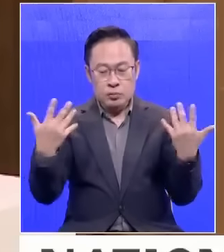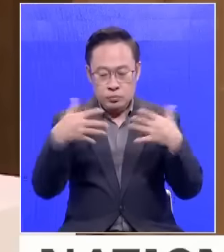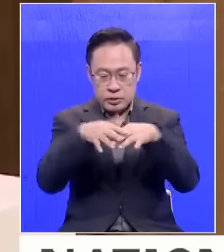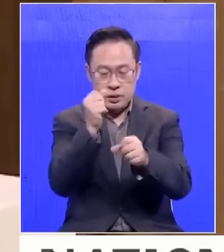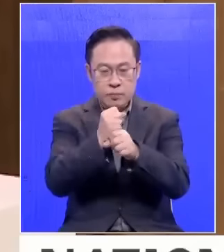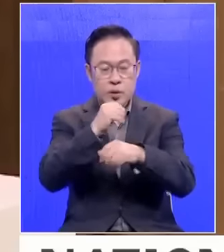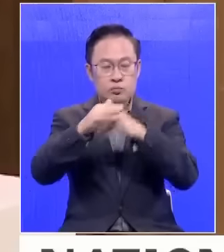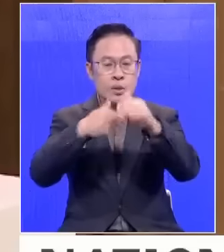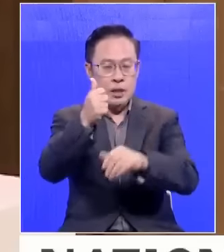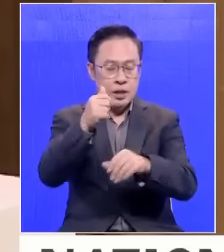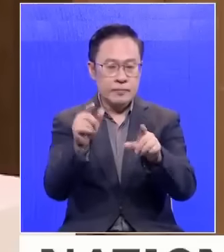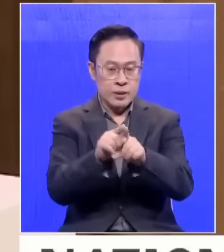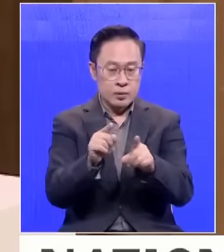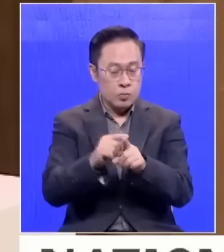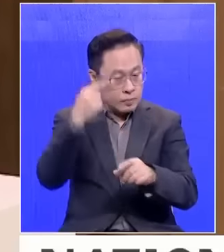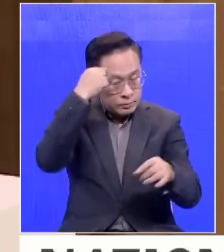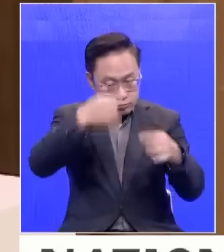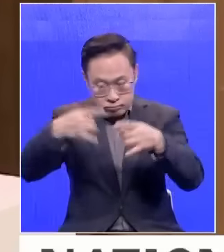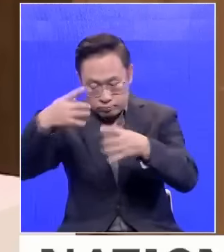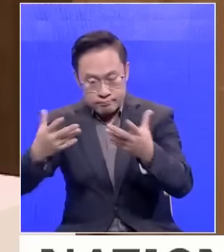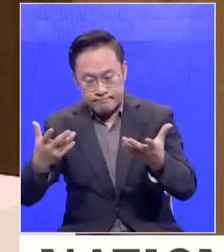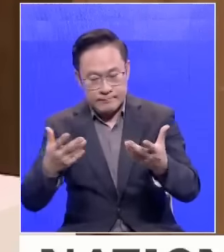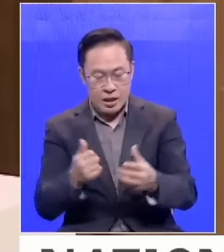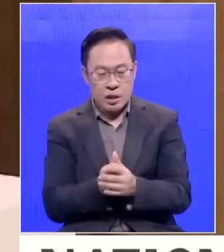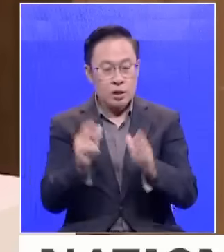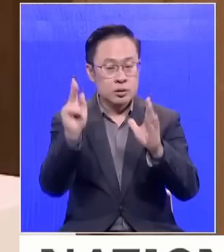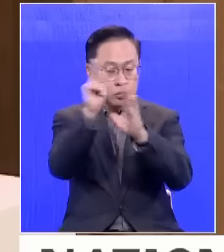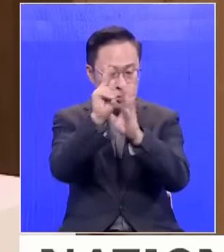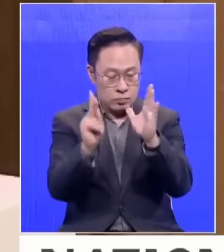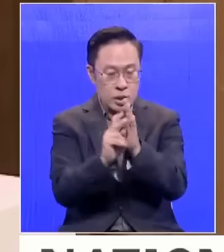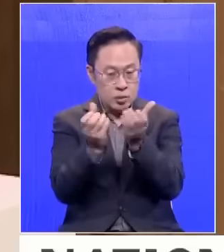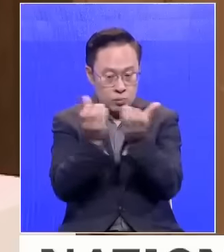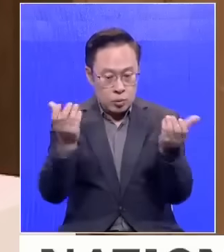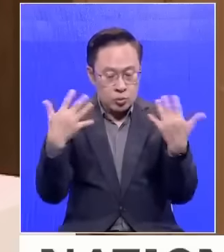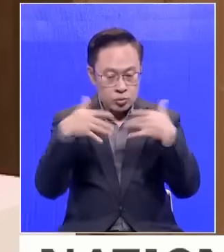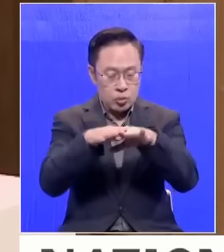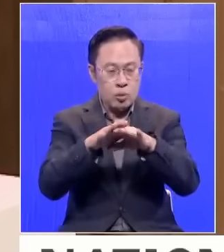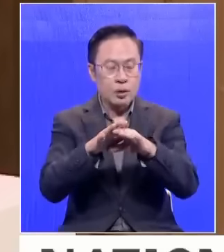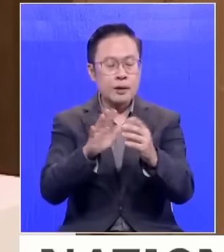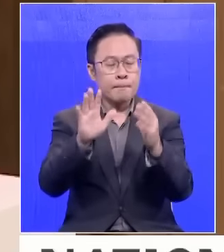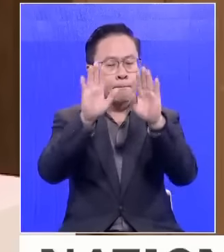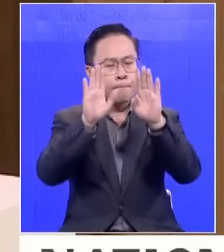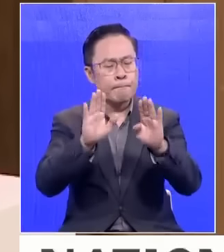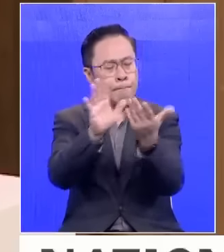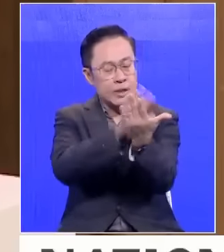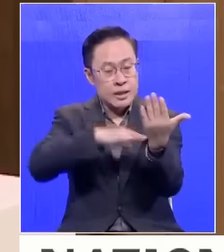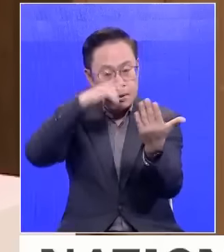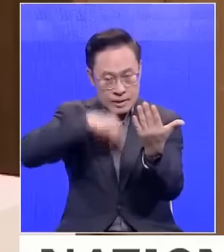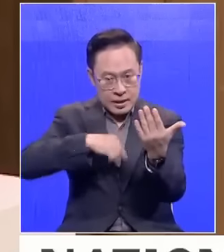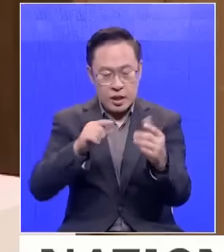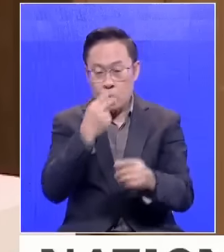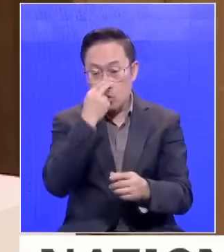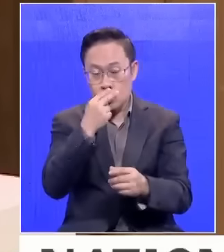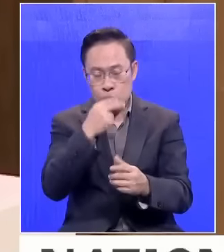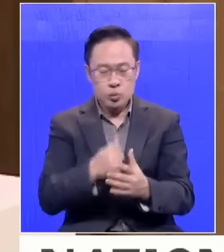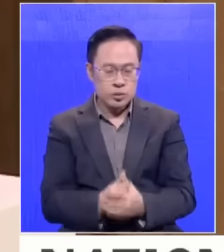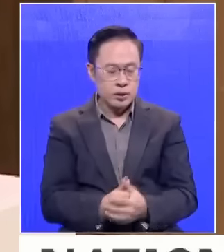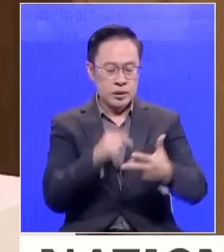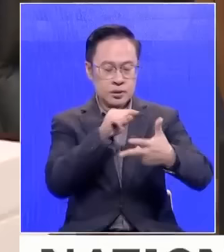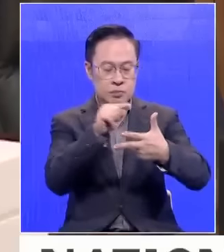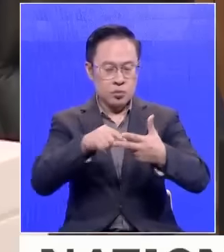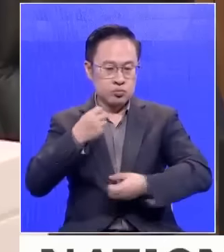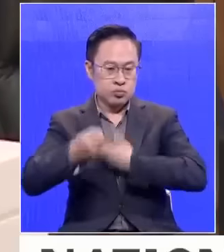มไทยไปในสันติวิธีและมีรัฐธรรมนูญที่สอดคล้องกับประเทศไทยเราไปฟังเสียงการแสดงวิสัยทัศน์ของผู้ได้รับการเสนอชื่อทั้ง3คนกัน